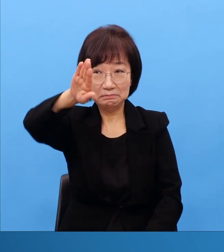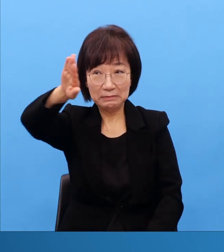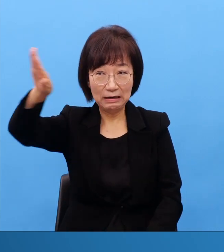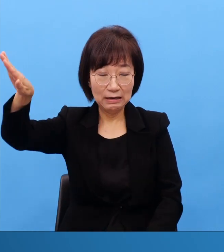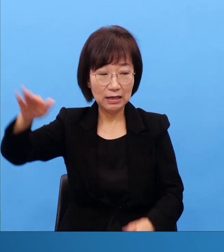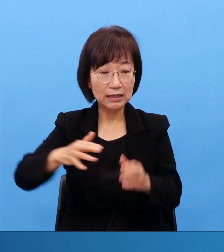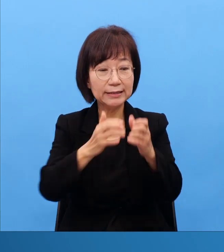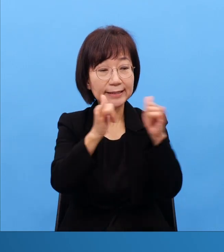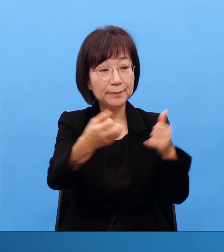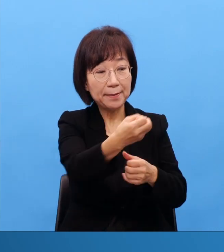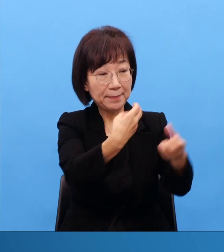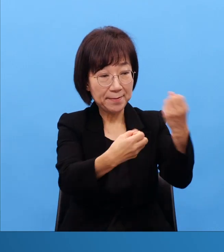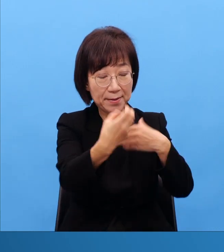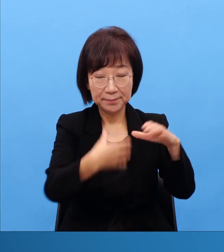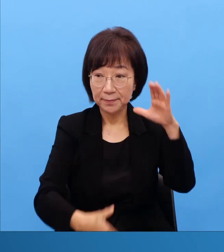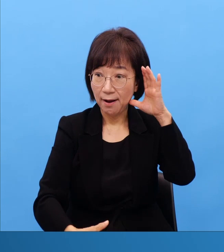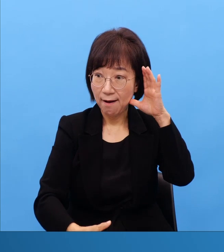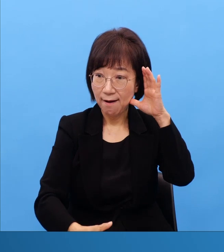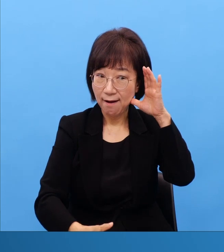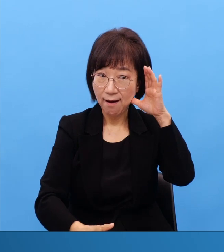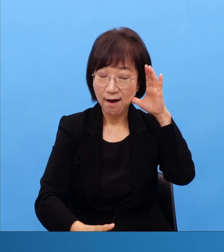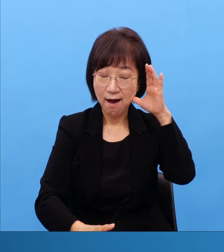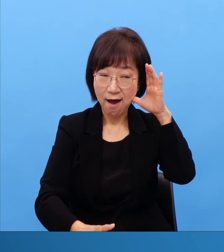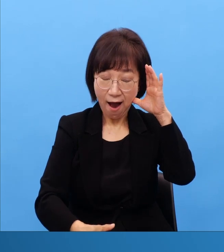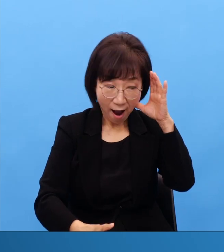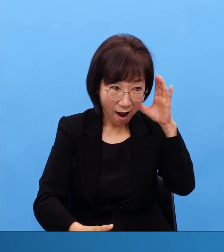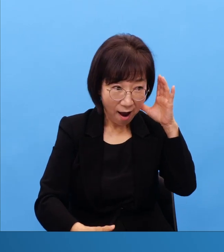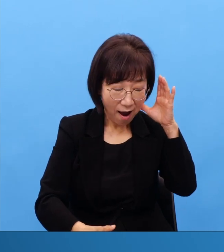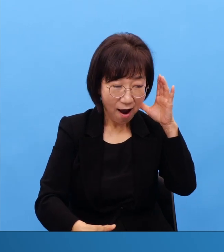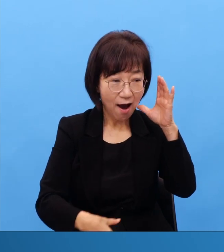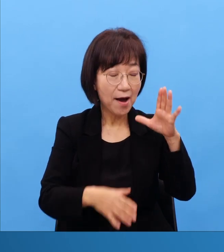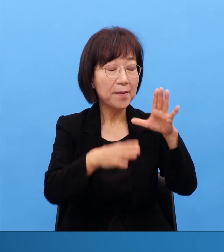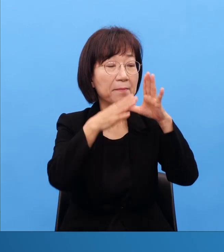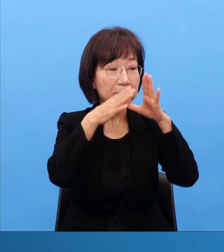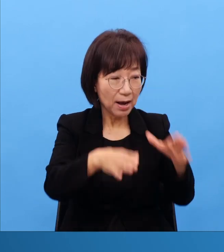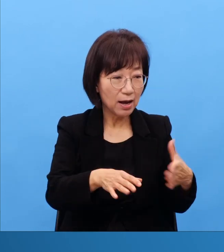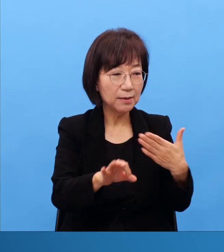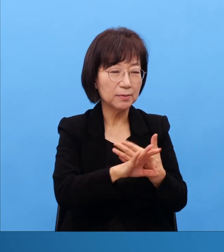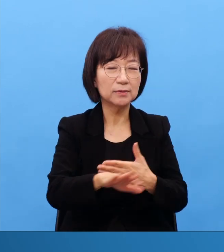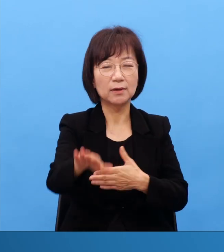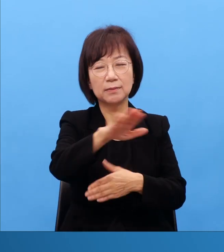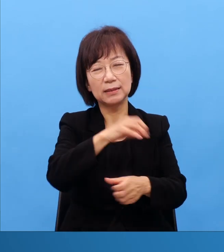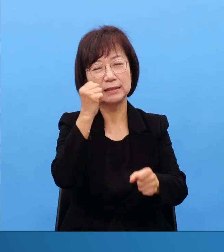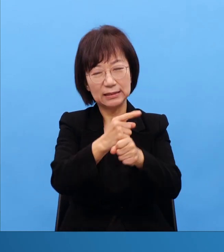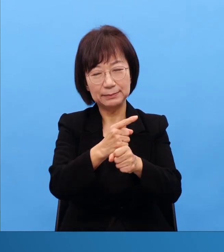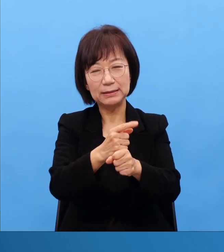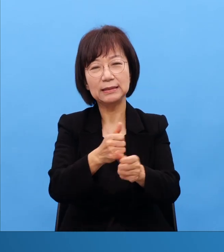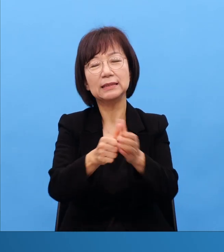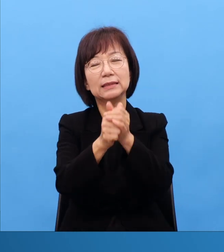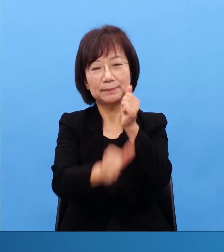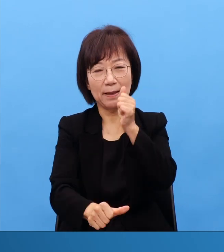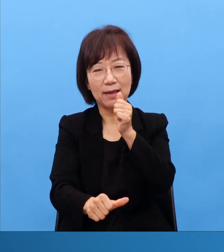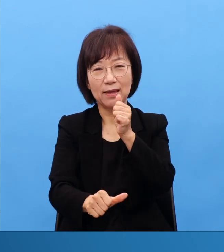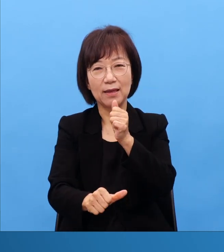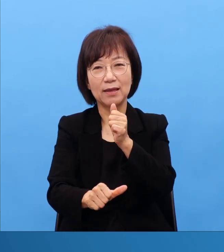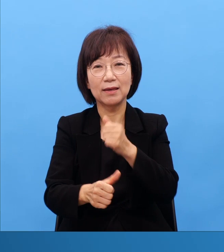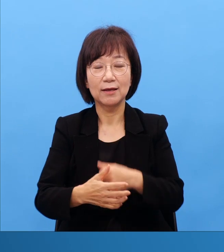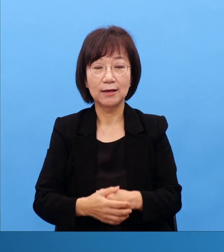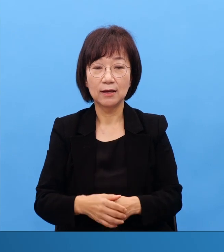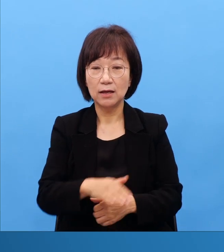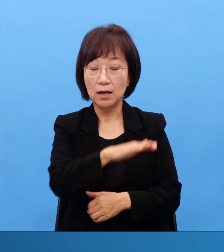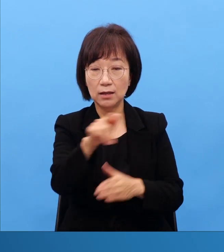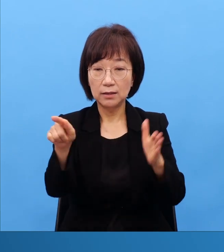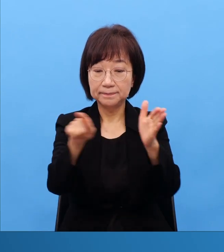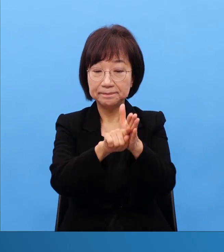place your trust in the words of others before you have actually experienced failure, you've already failed. 흔들리지 마시고